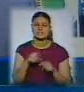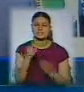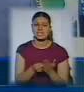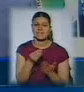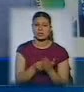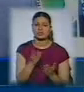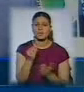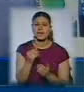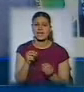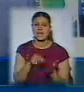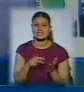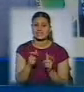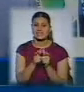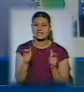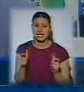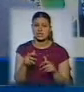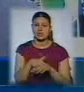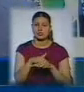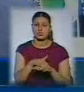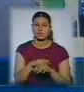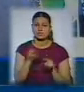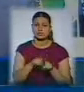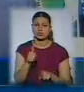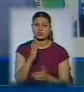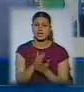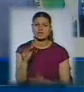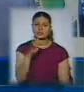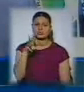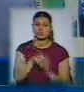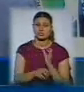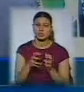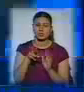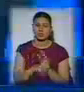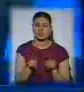pasianica alte biza pula de bazarii, rogul să supriu sau am avut gândul că nu știu că tu s-a cartat